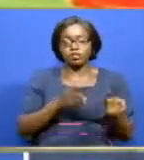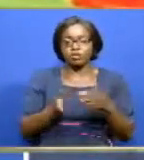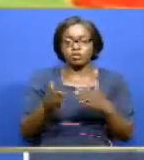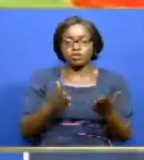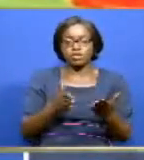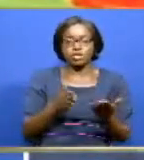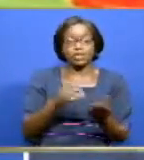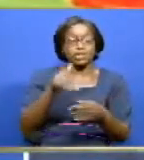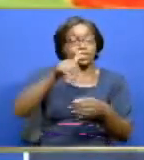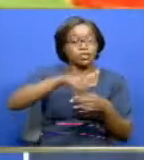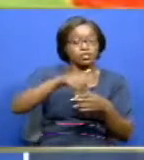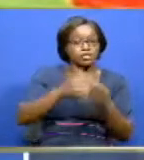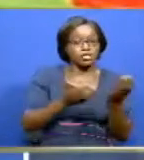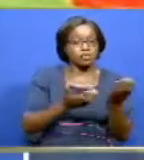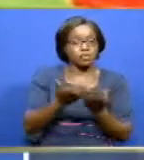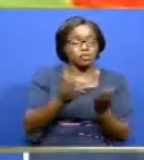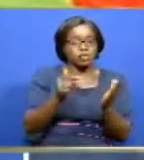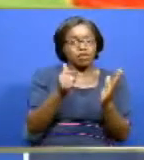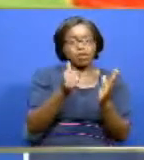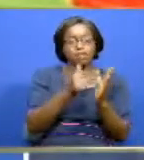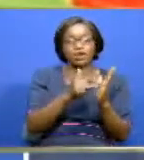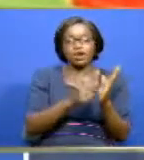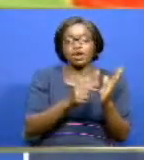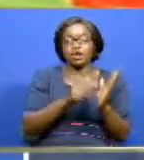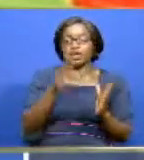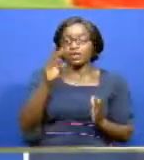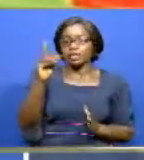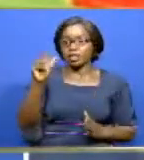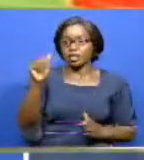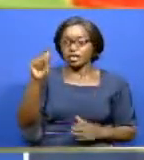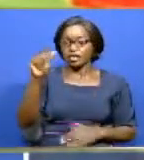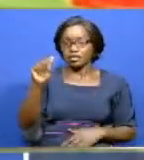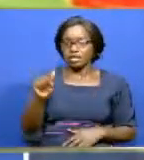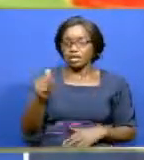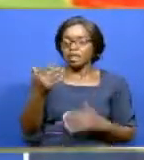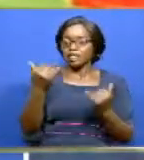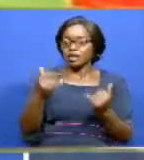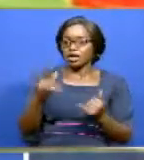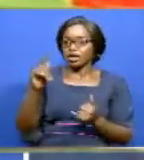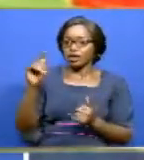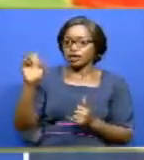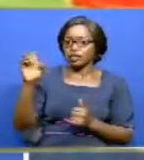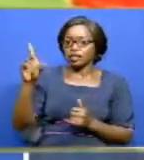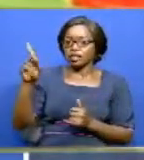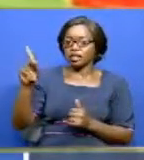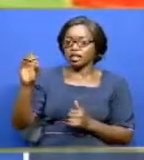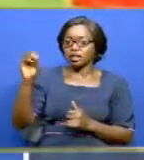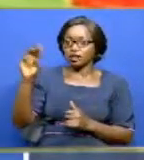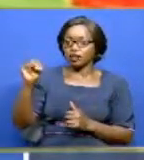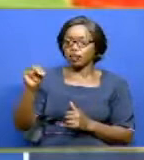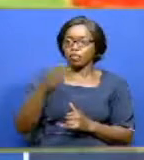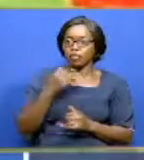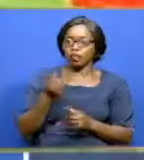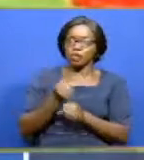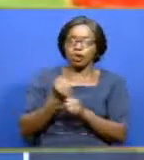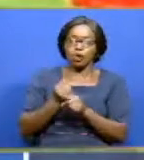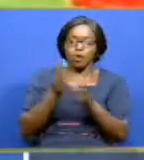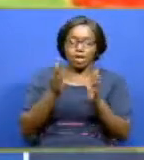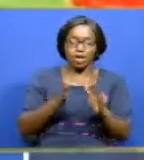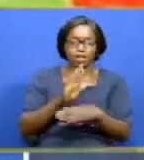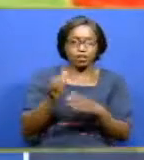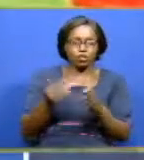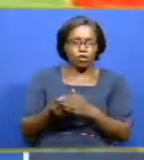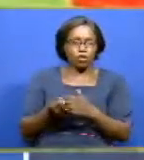uwekezaji katika biashara ya data. Kutokana na hayo, kampuni ya Telkom Kenya sasa inawataka kurejea kazini wafanyikazi waliosimamishwa